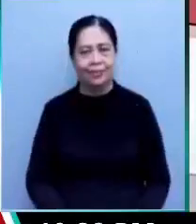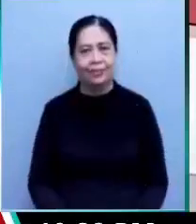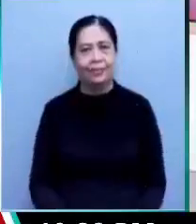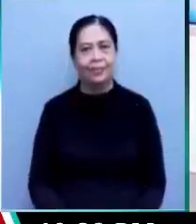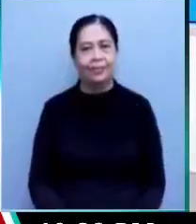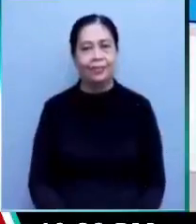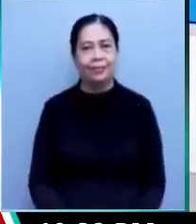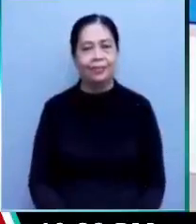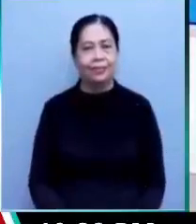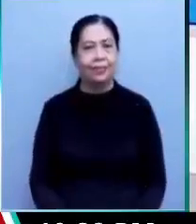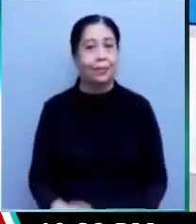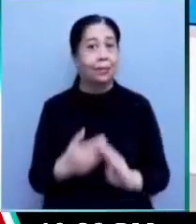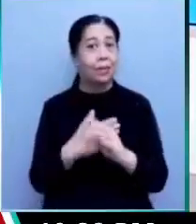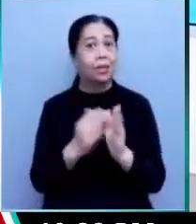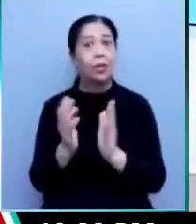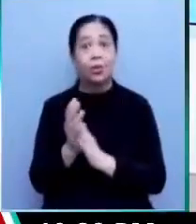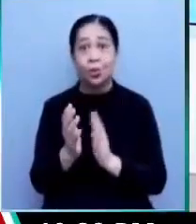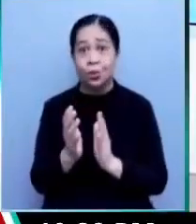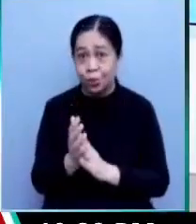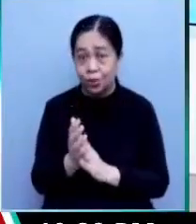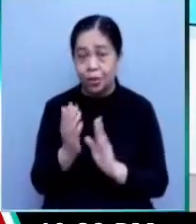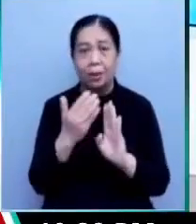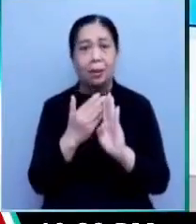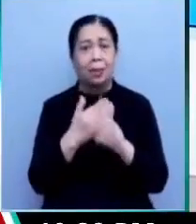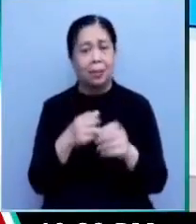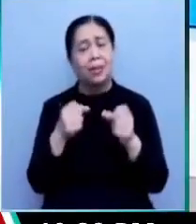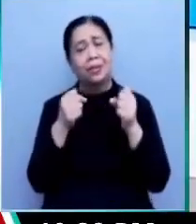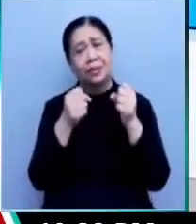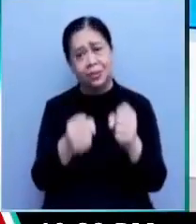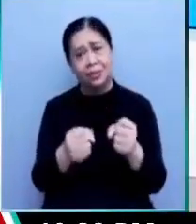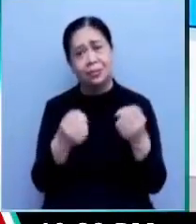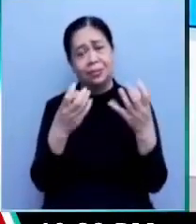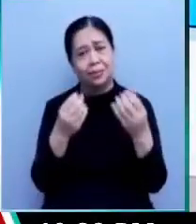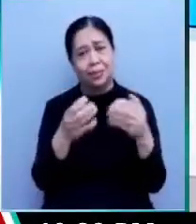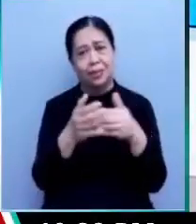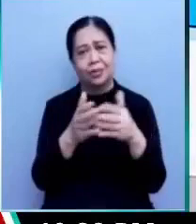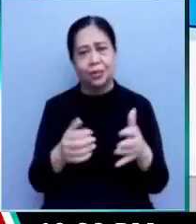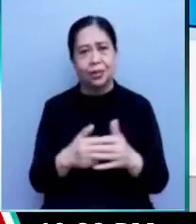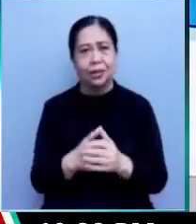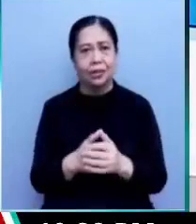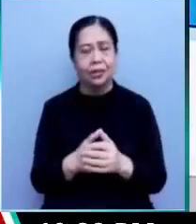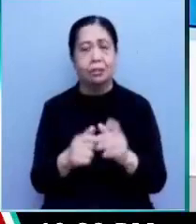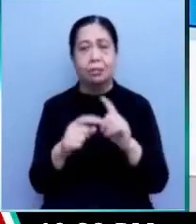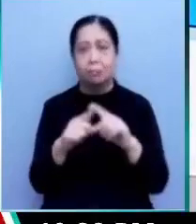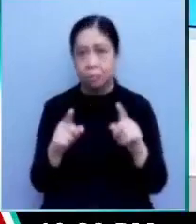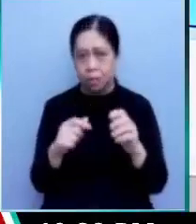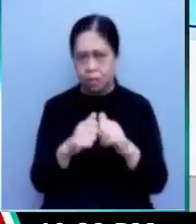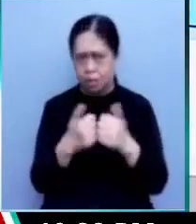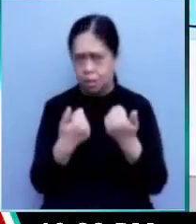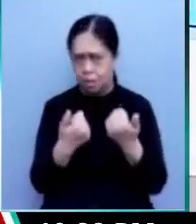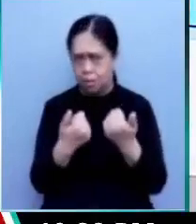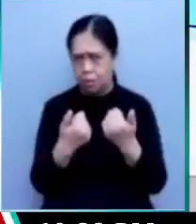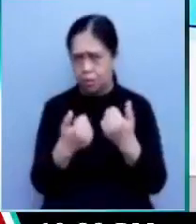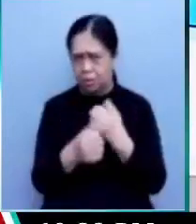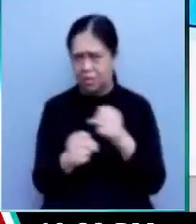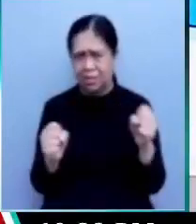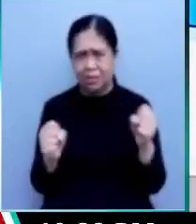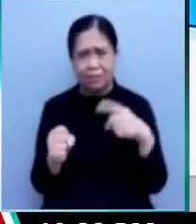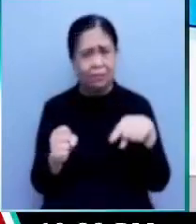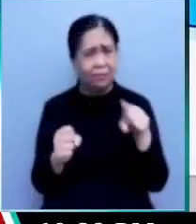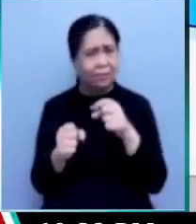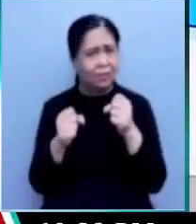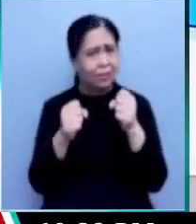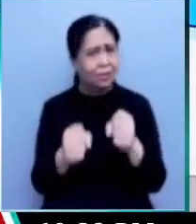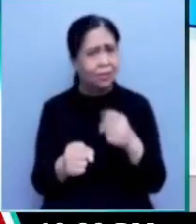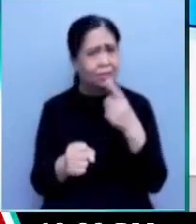Balik eskwela, balik lansangan na rin ang maraming estudyante. Pero gaano nga ba kaligtas ang ating mga daan para sa